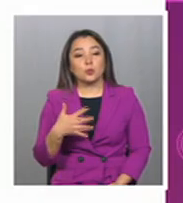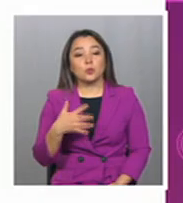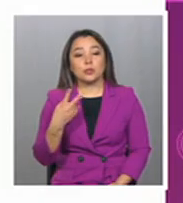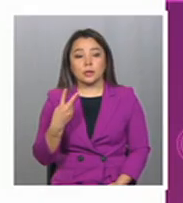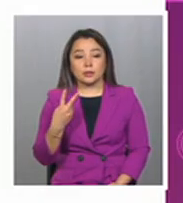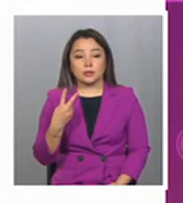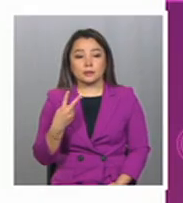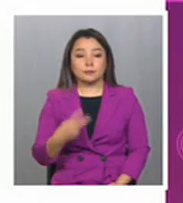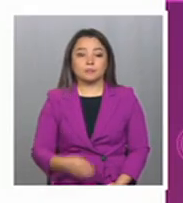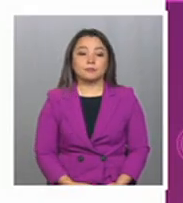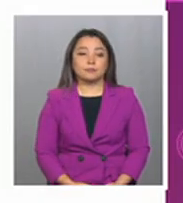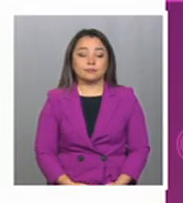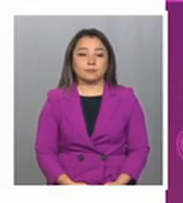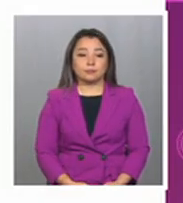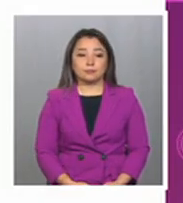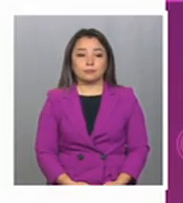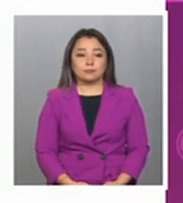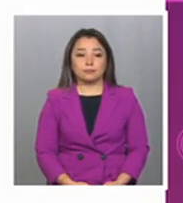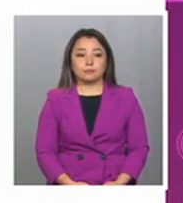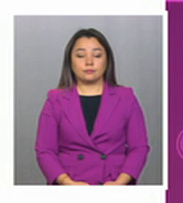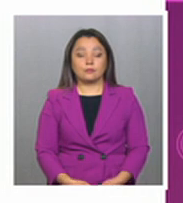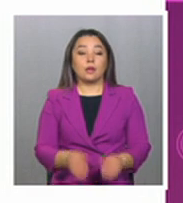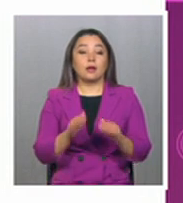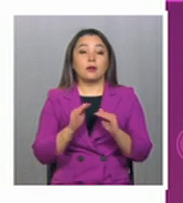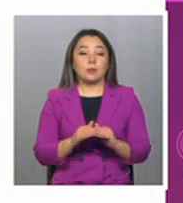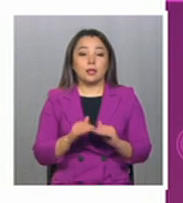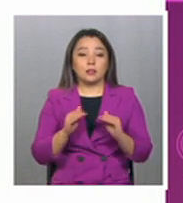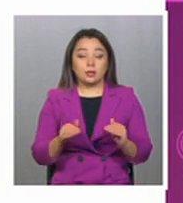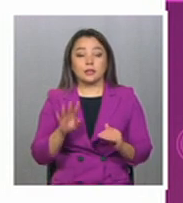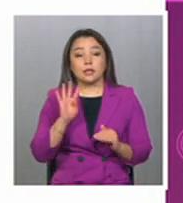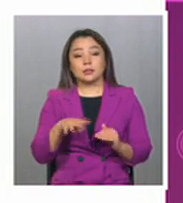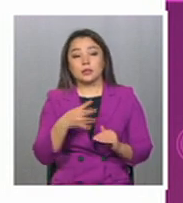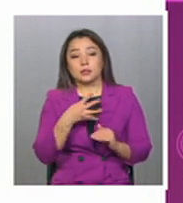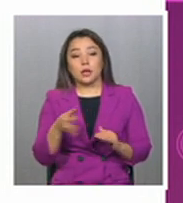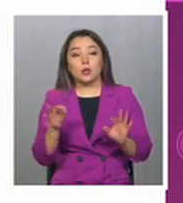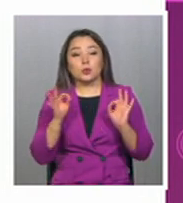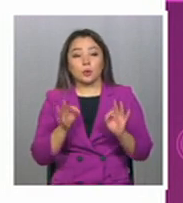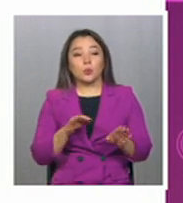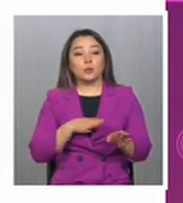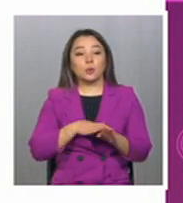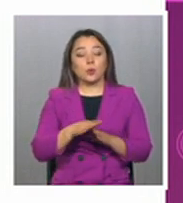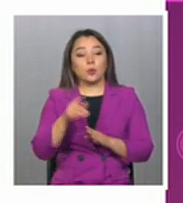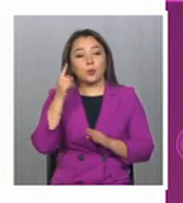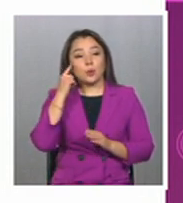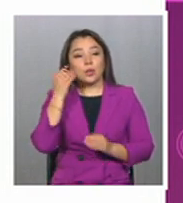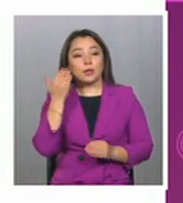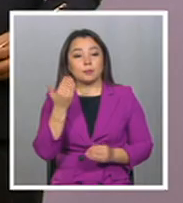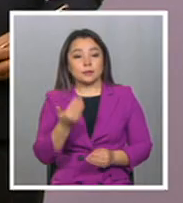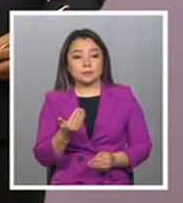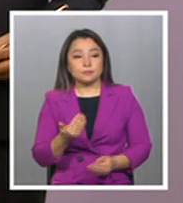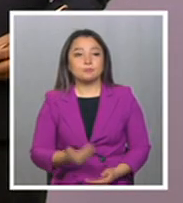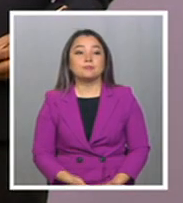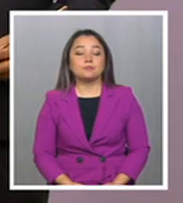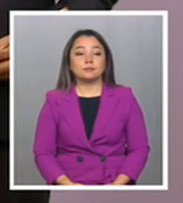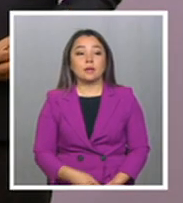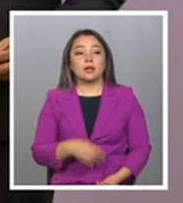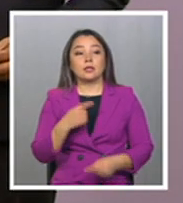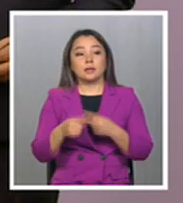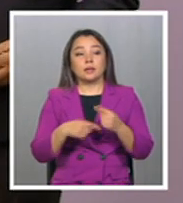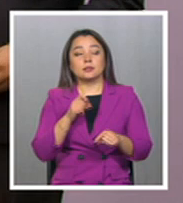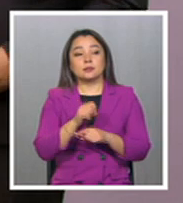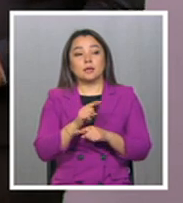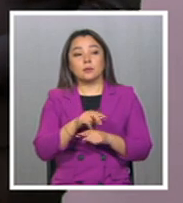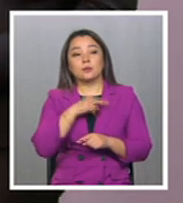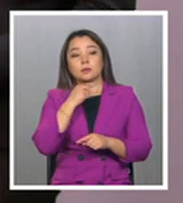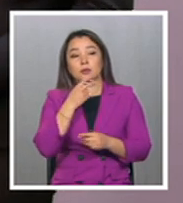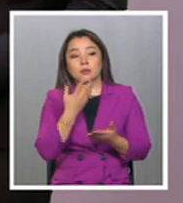552-ге тең. Балалар, кестені дұрыс толтырдыңдар деп ойлаймын. Келесі тапсырмаға